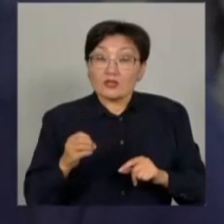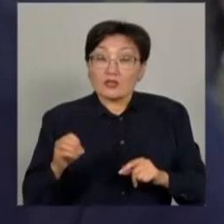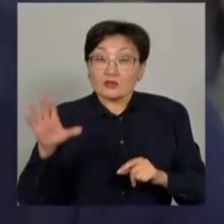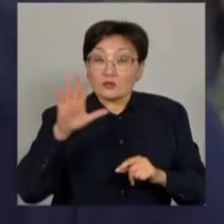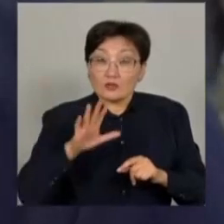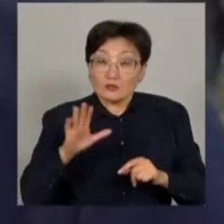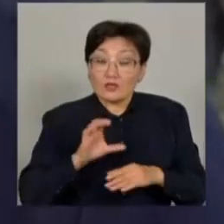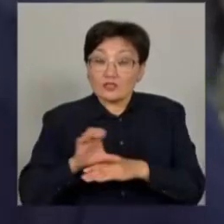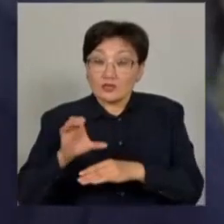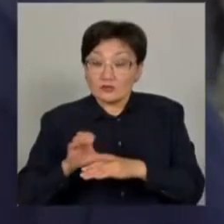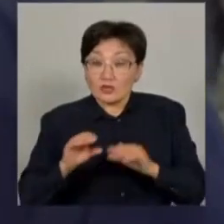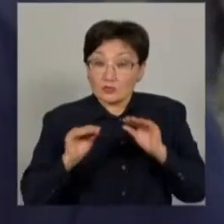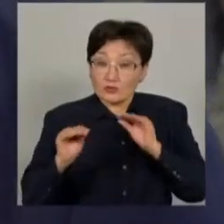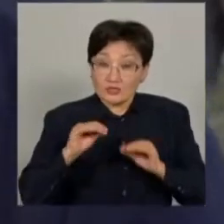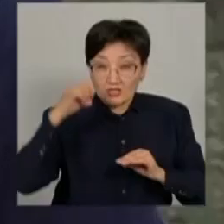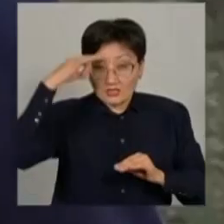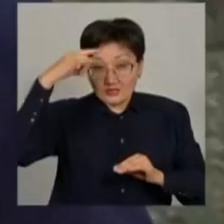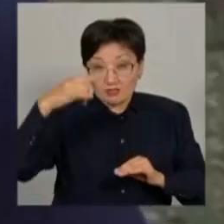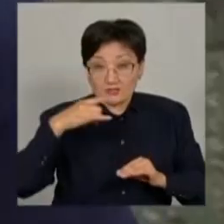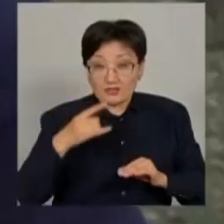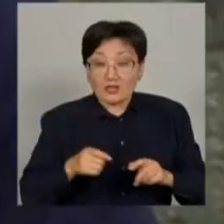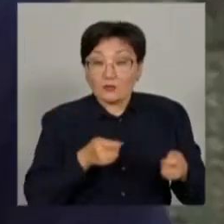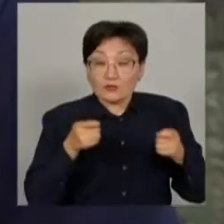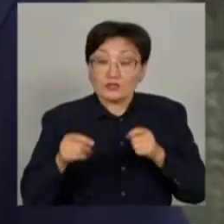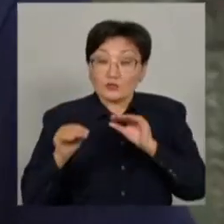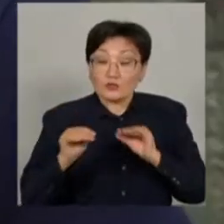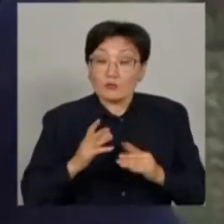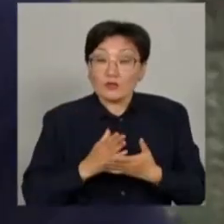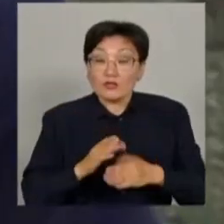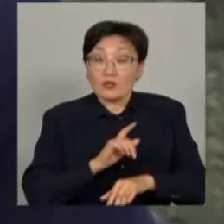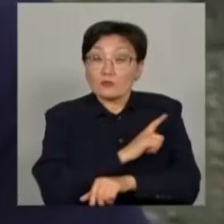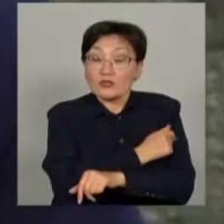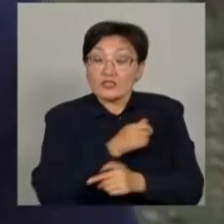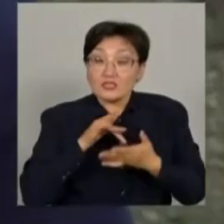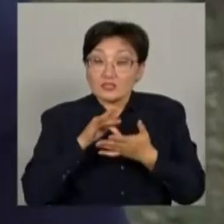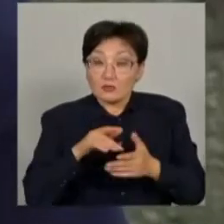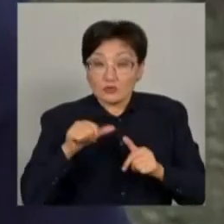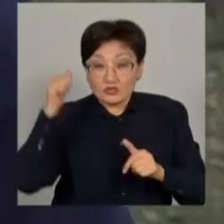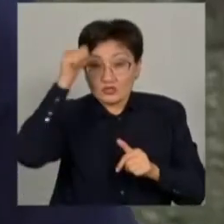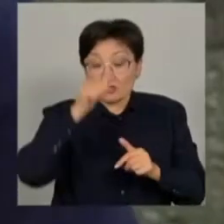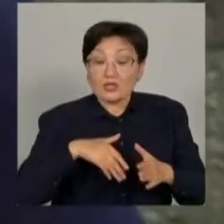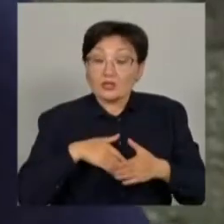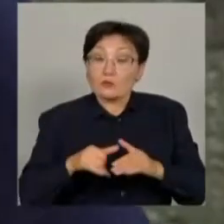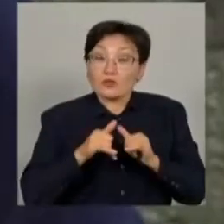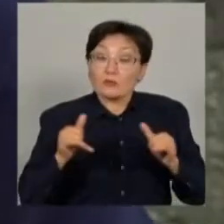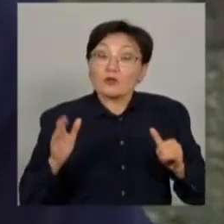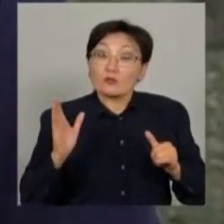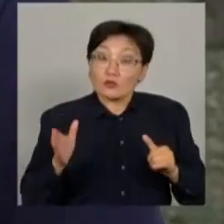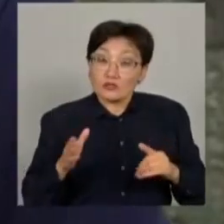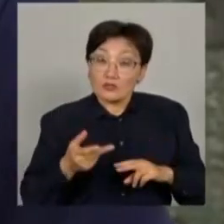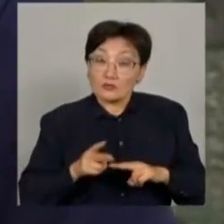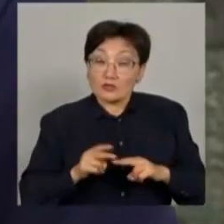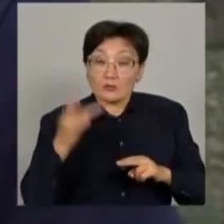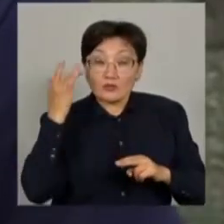шыққан құрал-жабдықтардың барлығы Қазақстанда қолжетімді. Медициналық туризм осы жылдары қарқынды дами түседі. Әрине,